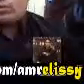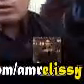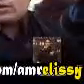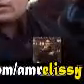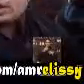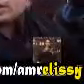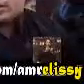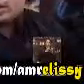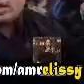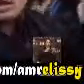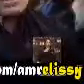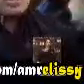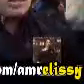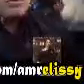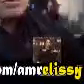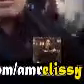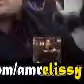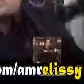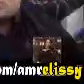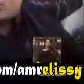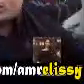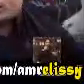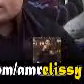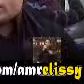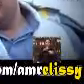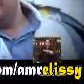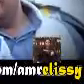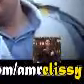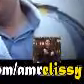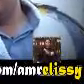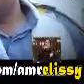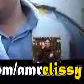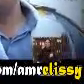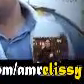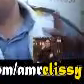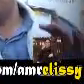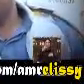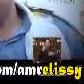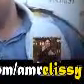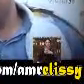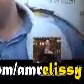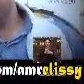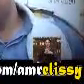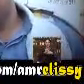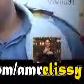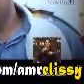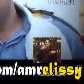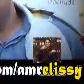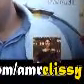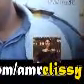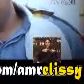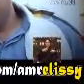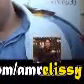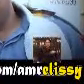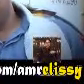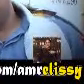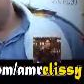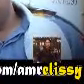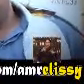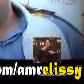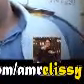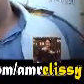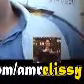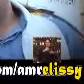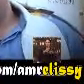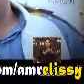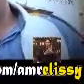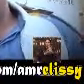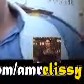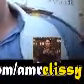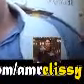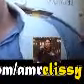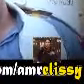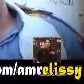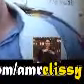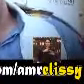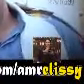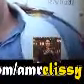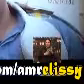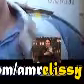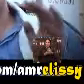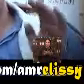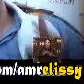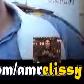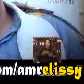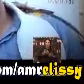بالاربع ساعات خمس ساعات عشان نموت بنزين او جاز. انا بقالي ثلاث ساعات واقف على الجهاز، ماشي، ولا في جهاز ولا في سرر في